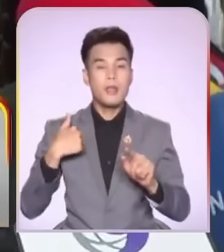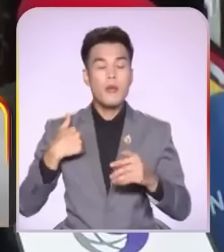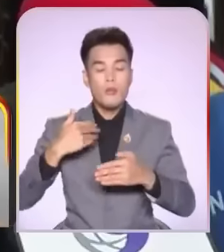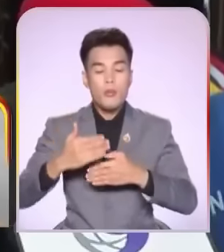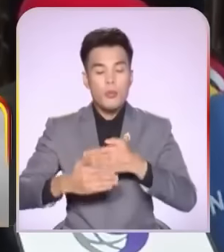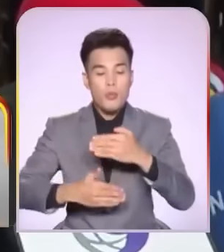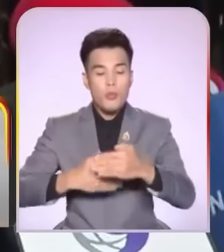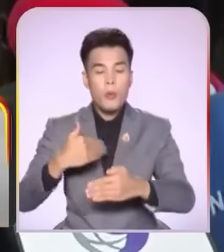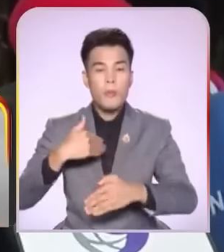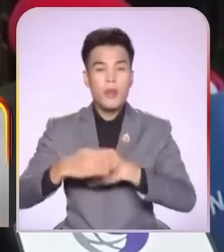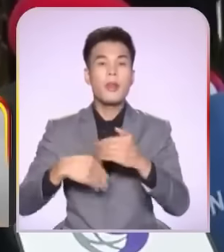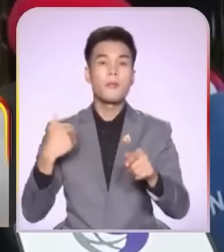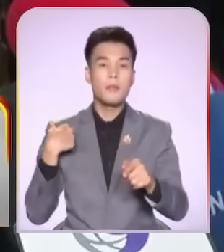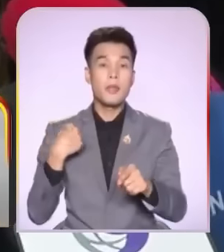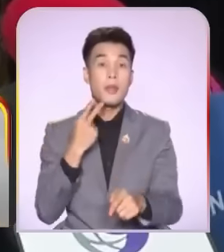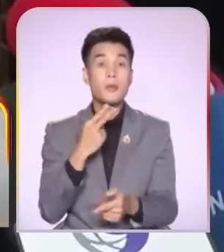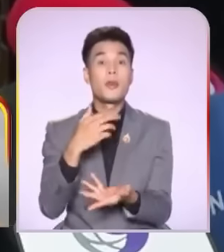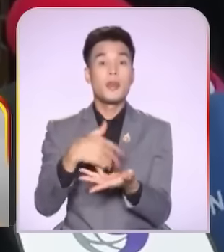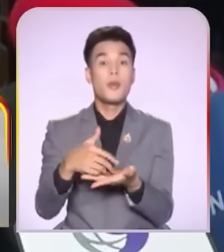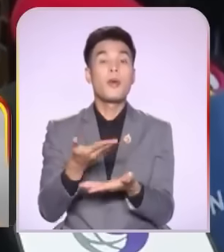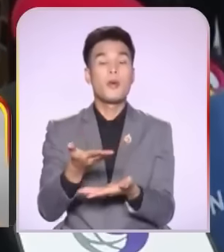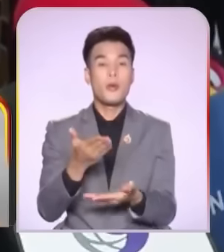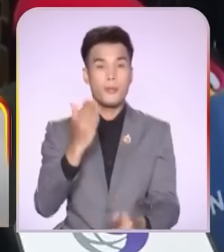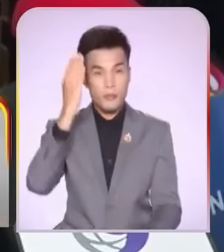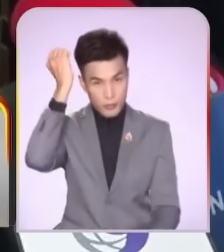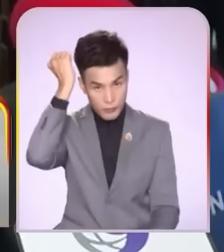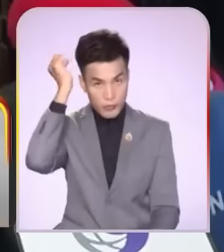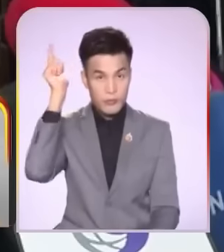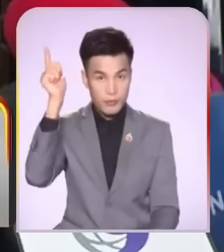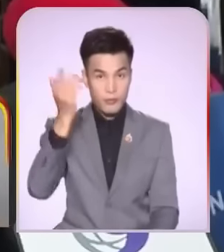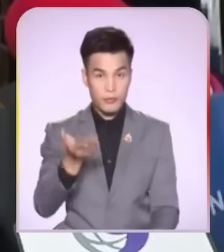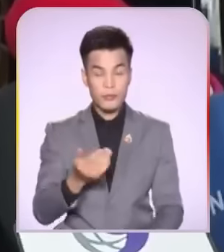าแน่นอนนะครับเดี๋ยวไปฟังเสียงบางช่วงบางตอนของท่านนายกหน่อยฮะ